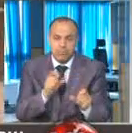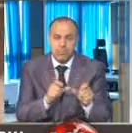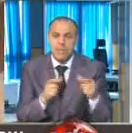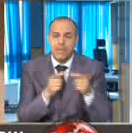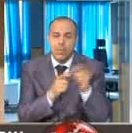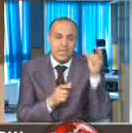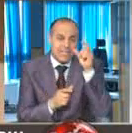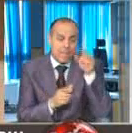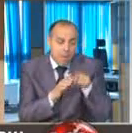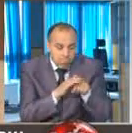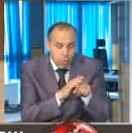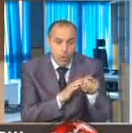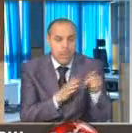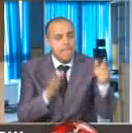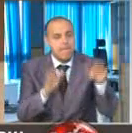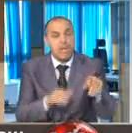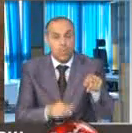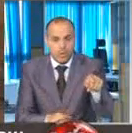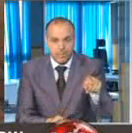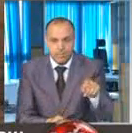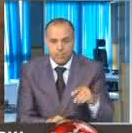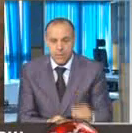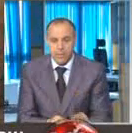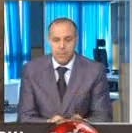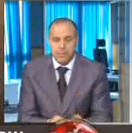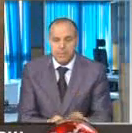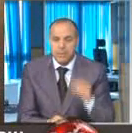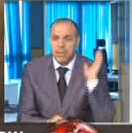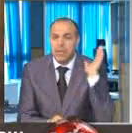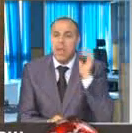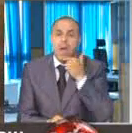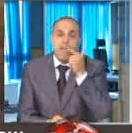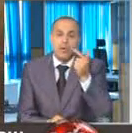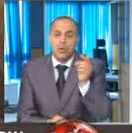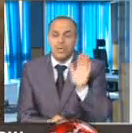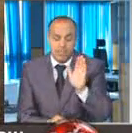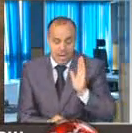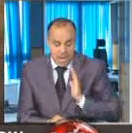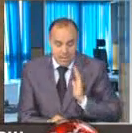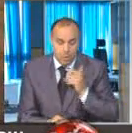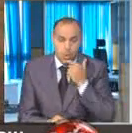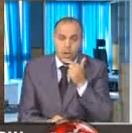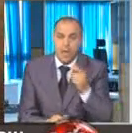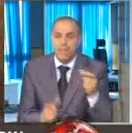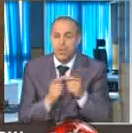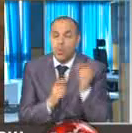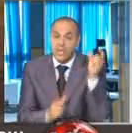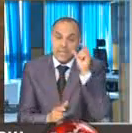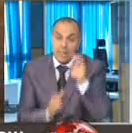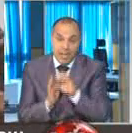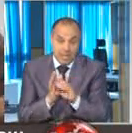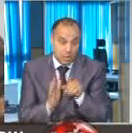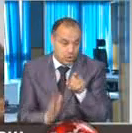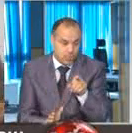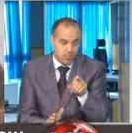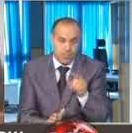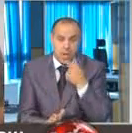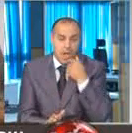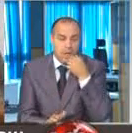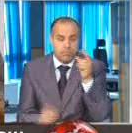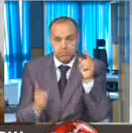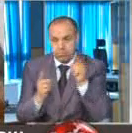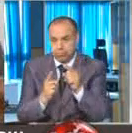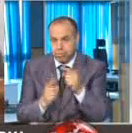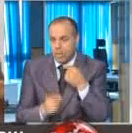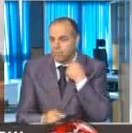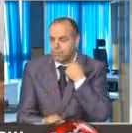يعرف بتنظيم الدولة الإسلامية. ما وصف بالتقدم العسكري على ما يعرف بتنظيم الدولة الإسلامية يقابله